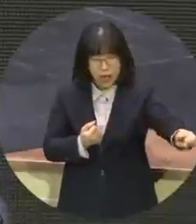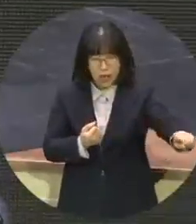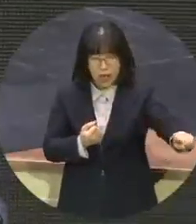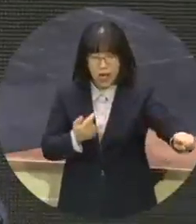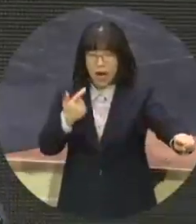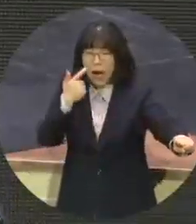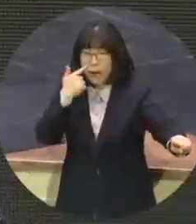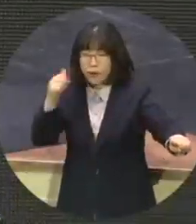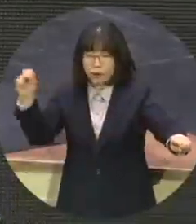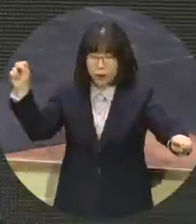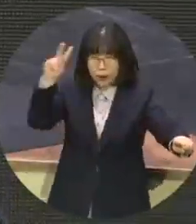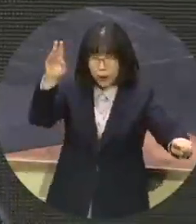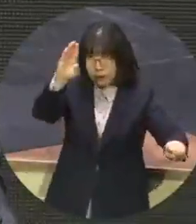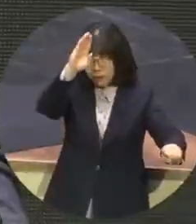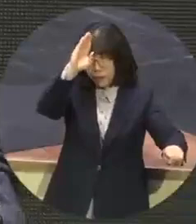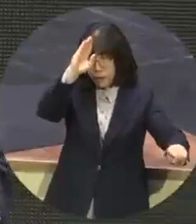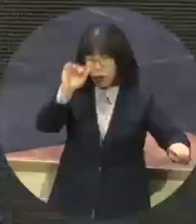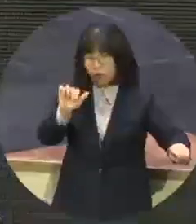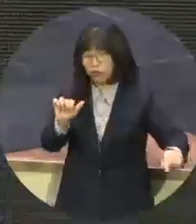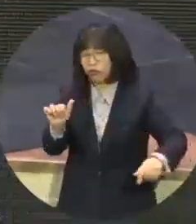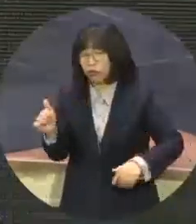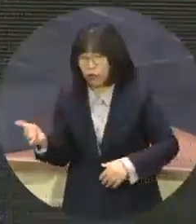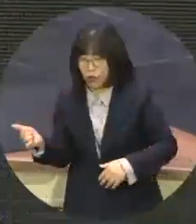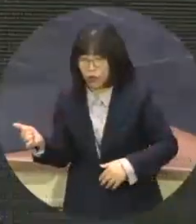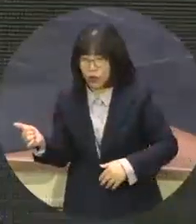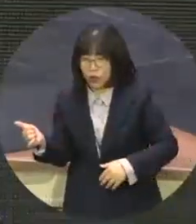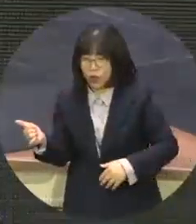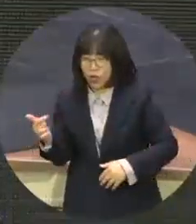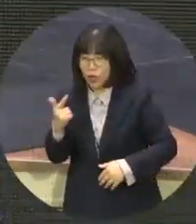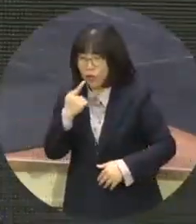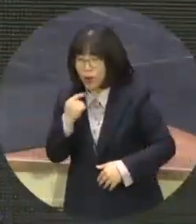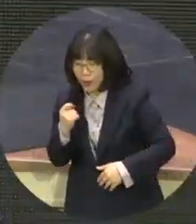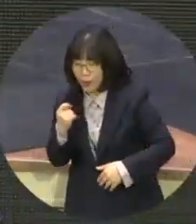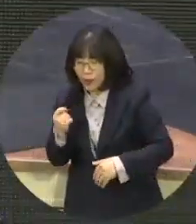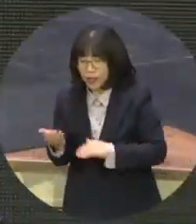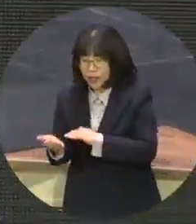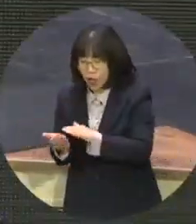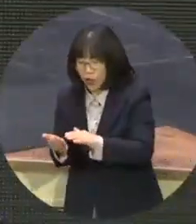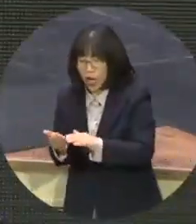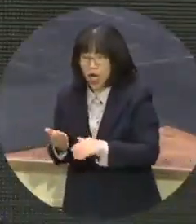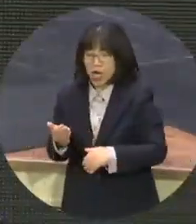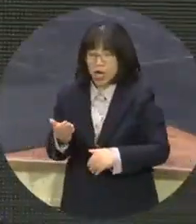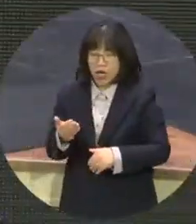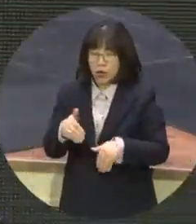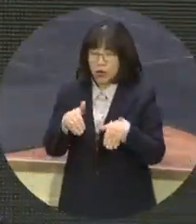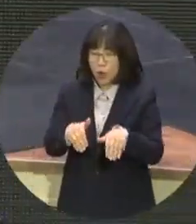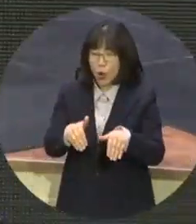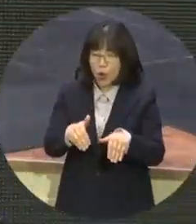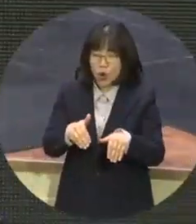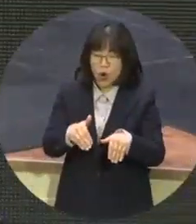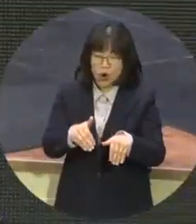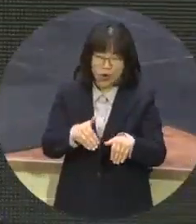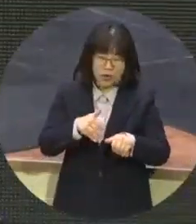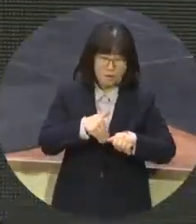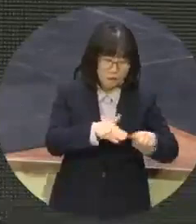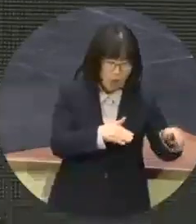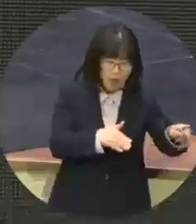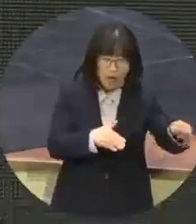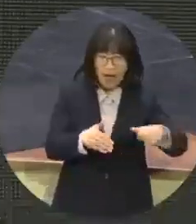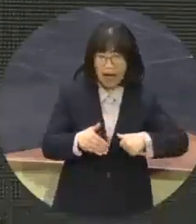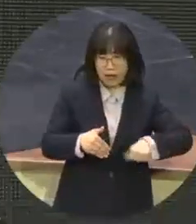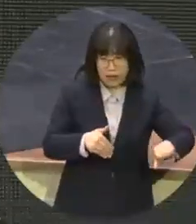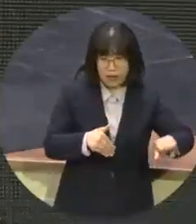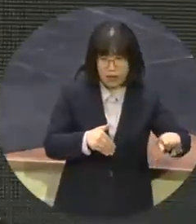이 소식을 전하러 온 종, 이 종이 들고 온 유서를 그게 본 이 아들이 너무 놀랐어.